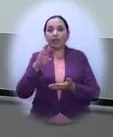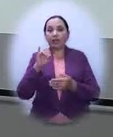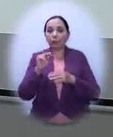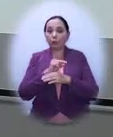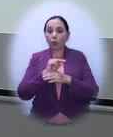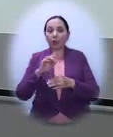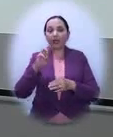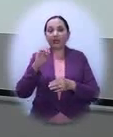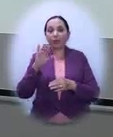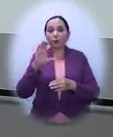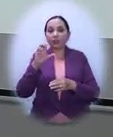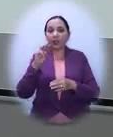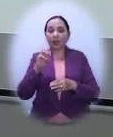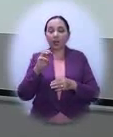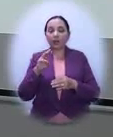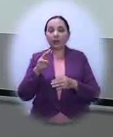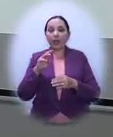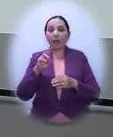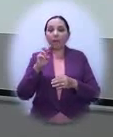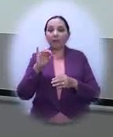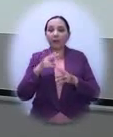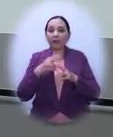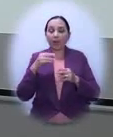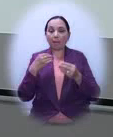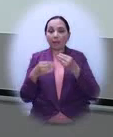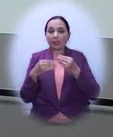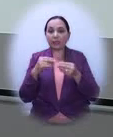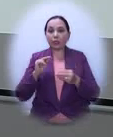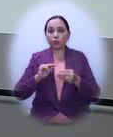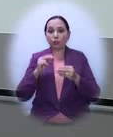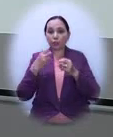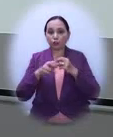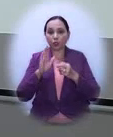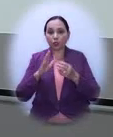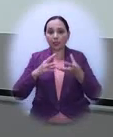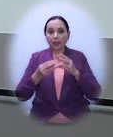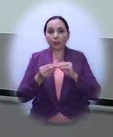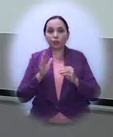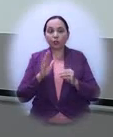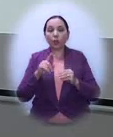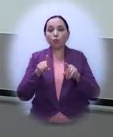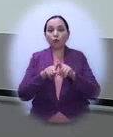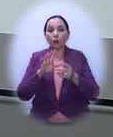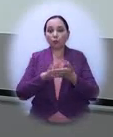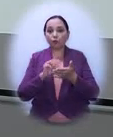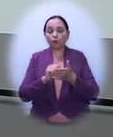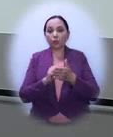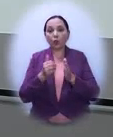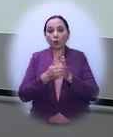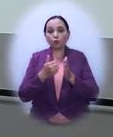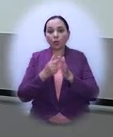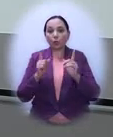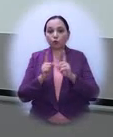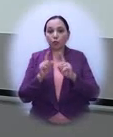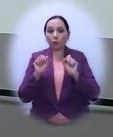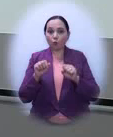termosozlagich va termostatlarning bimetal plastinkalari ishdan chiqishi natijasida bunday buzuqlik nuqsonlarini